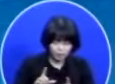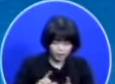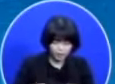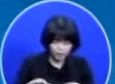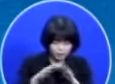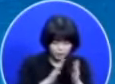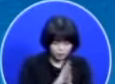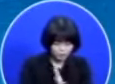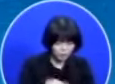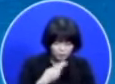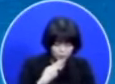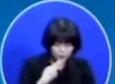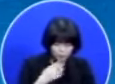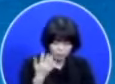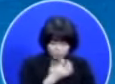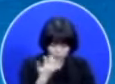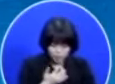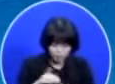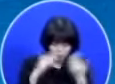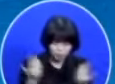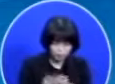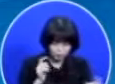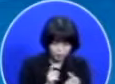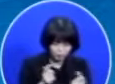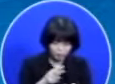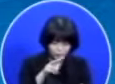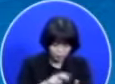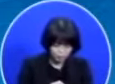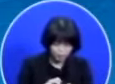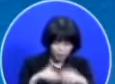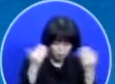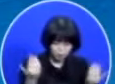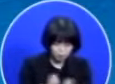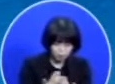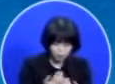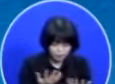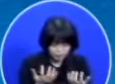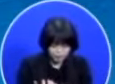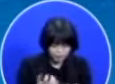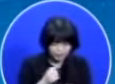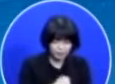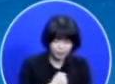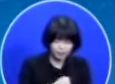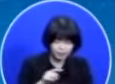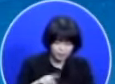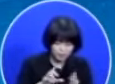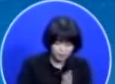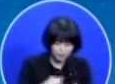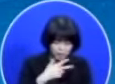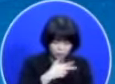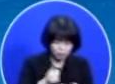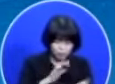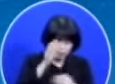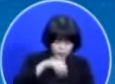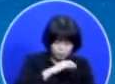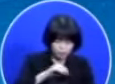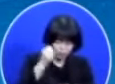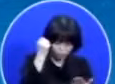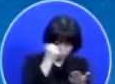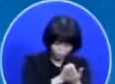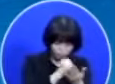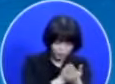음란한 모든 다툼과 미움 모든 인쇄 감 이 시간에 주에 십자가의 완전히 못 박히게